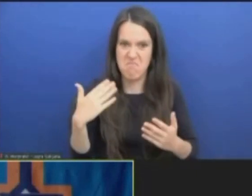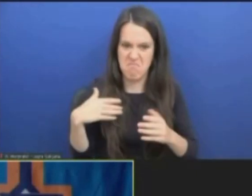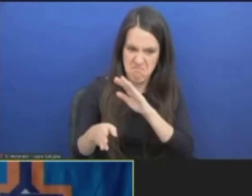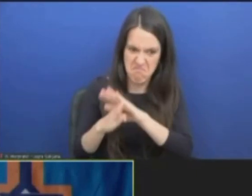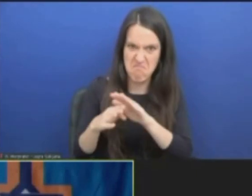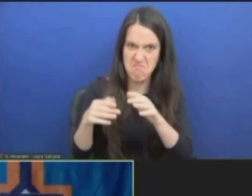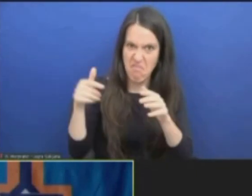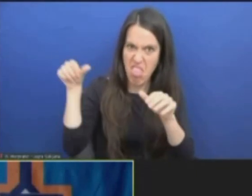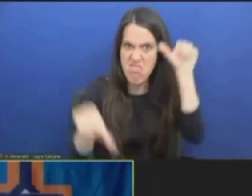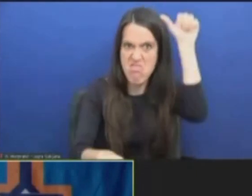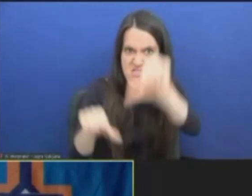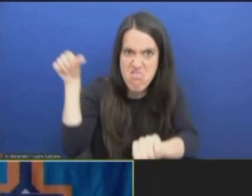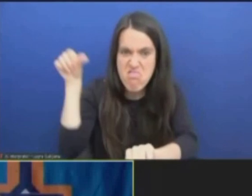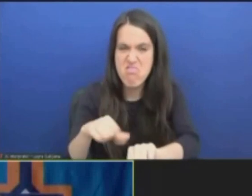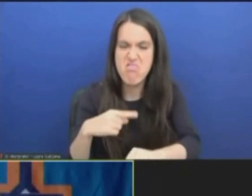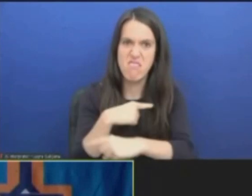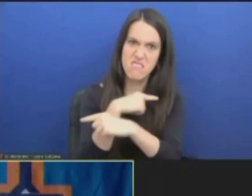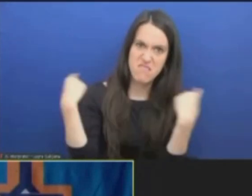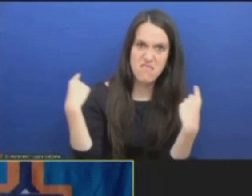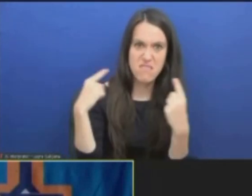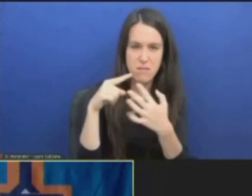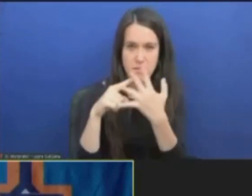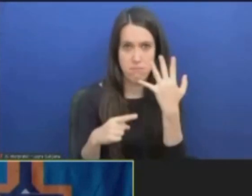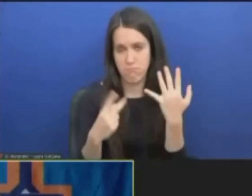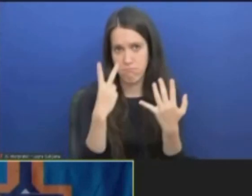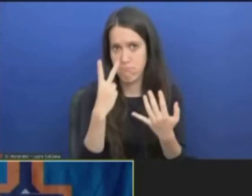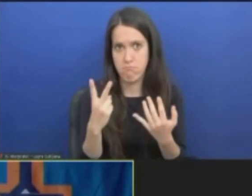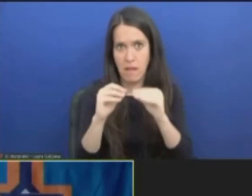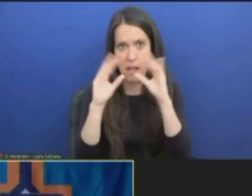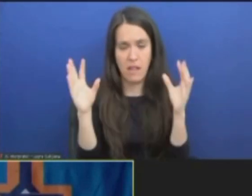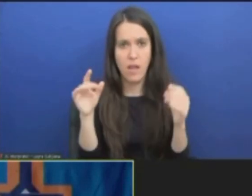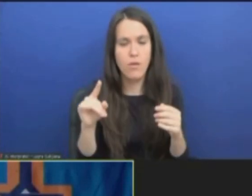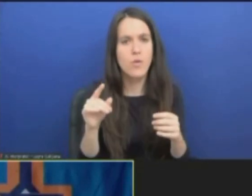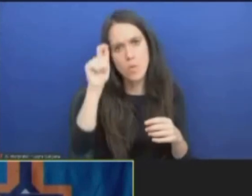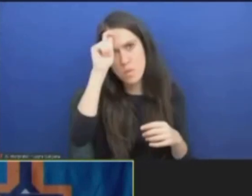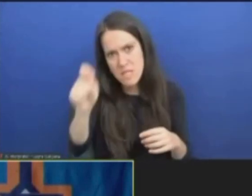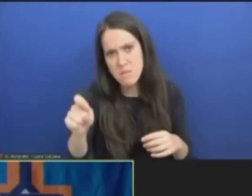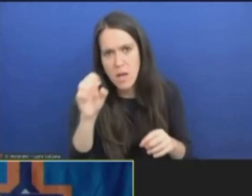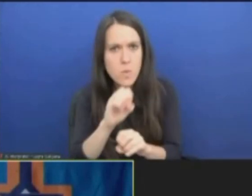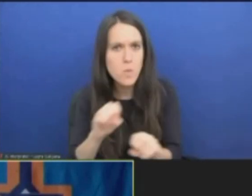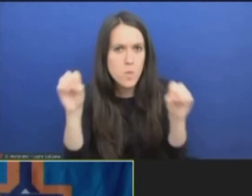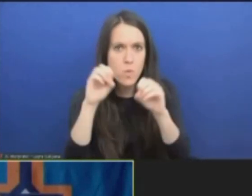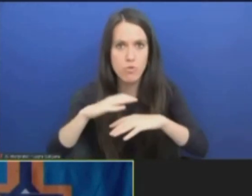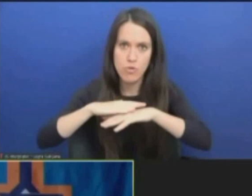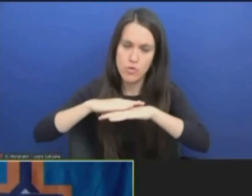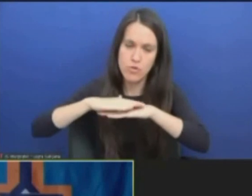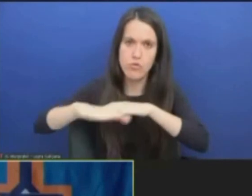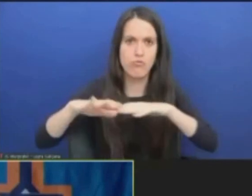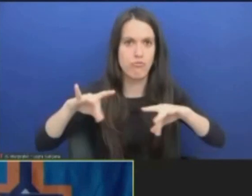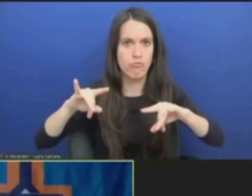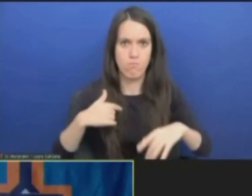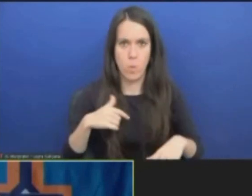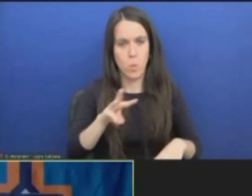выставка армянской военной техники реализации этого военного парка во всех отношениях отличается от реализации военного музея